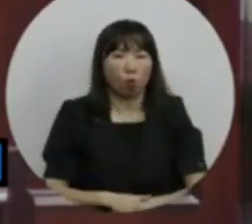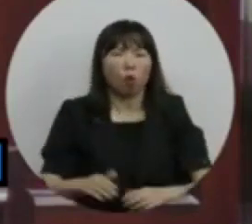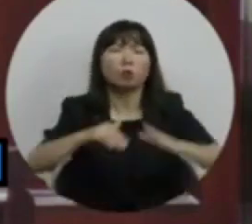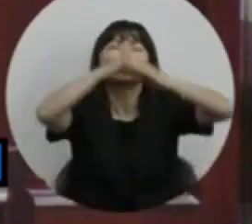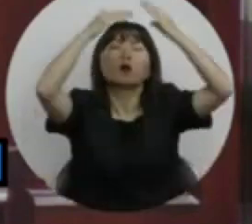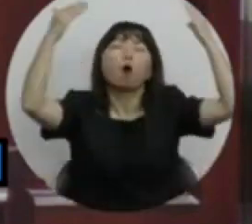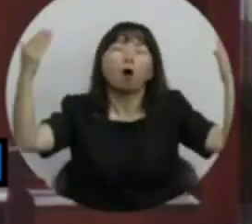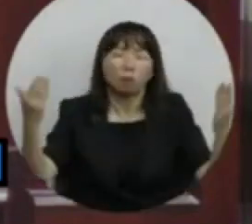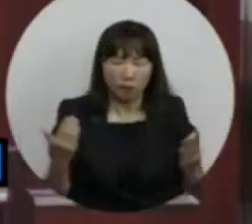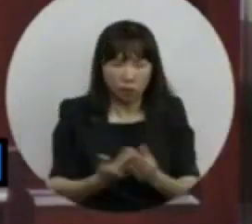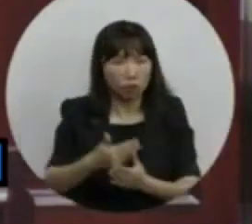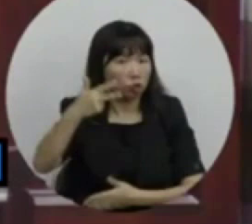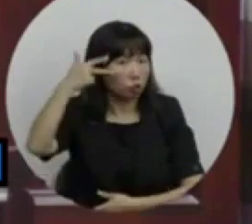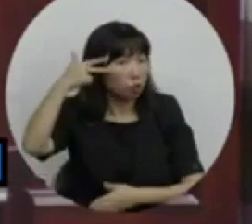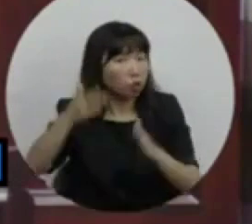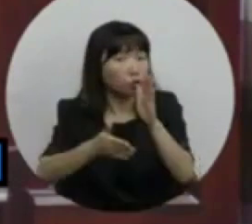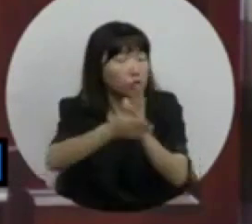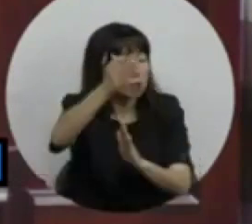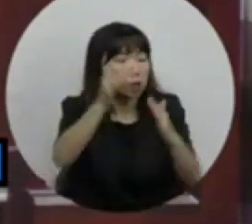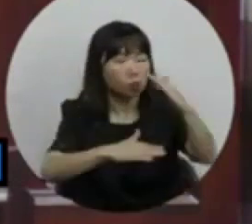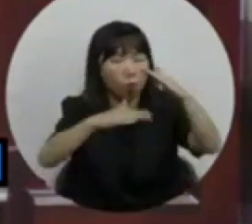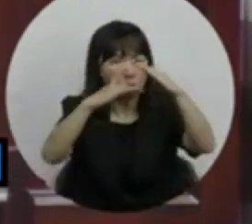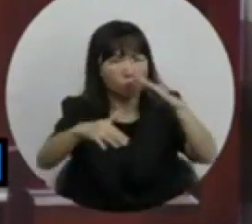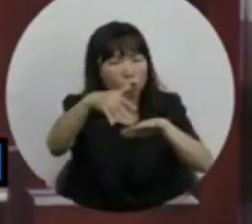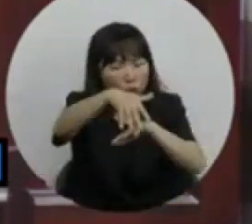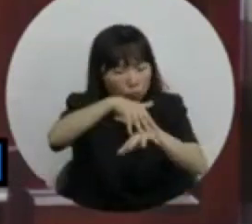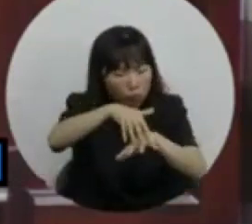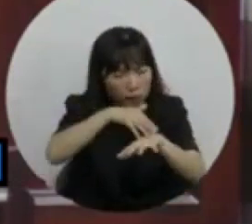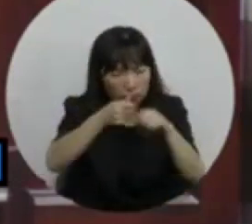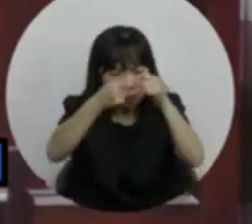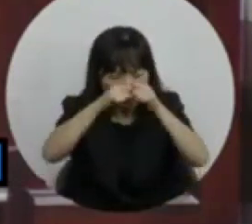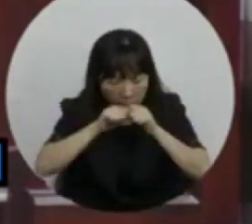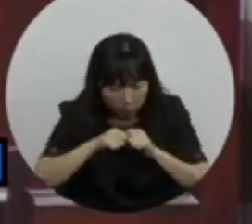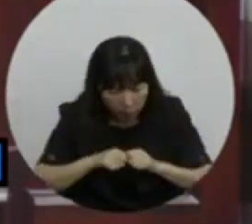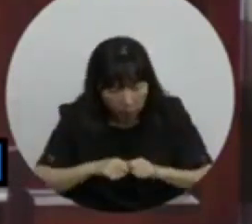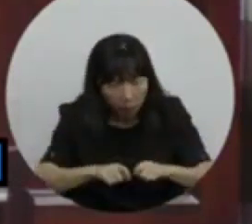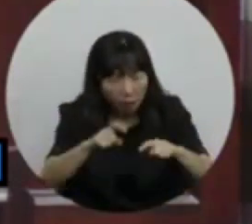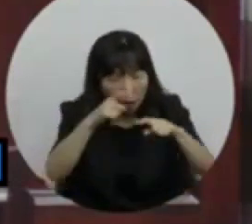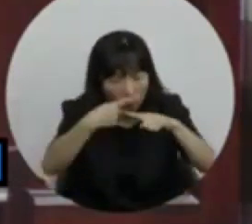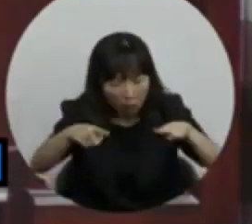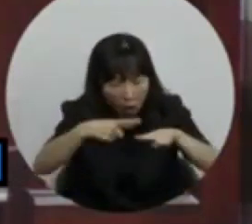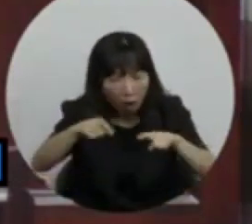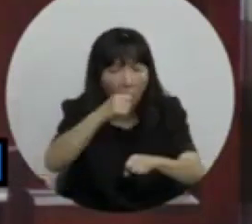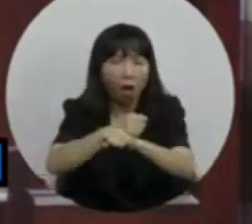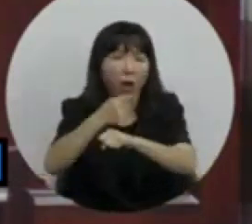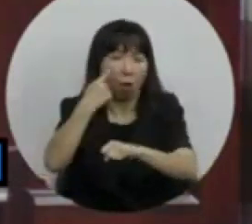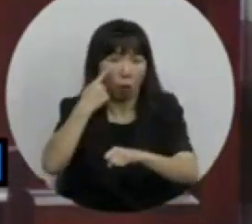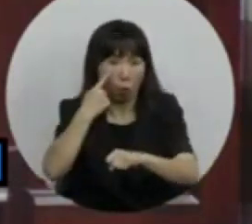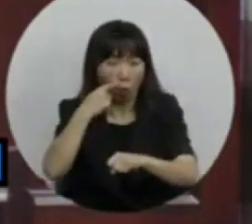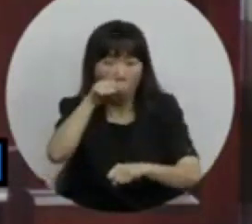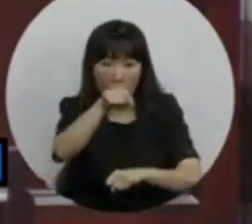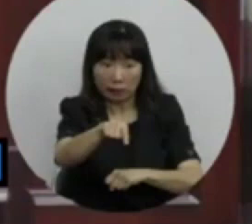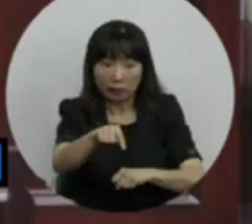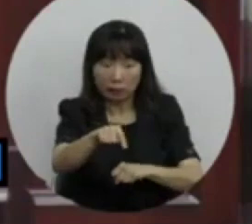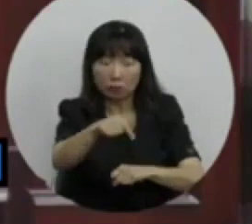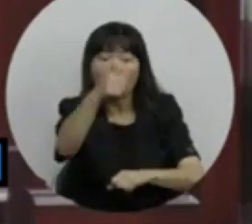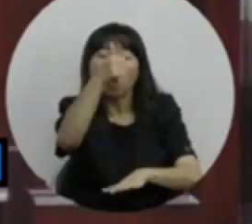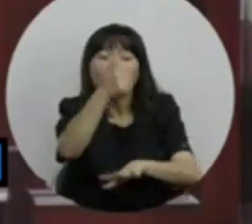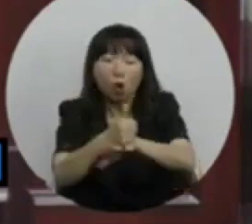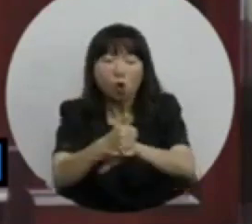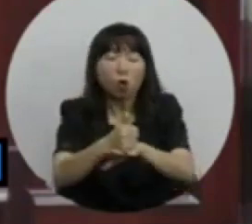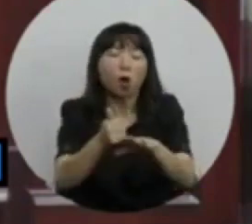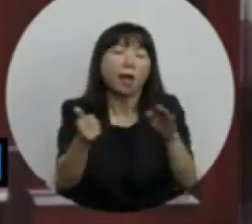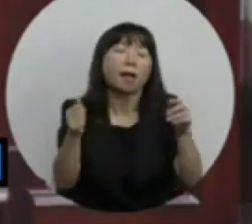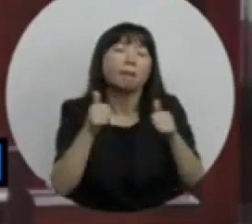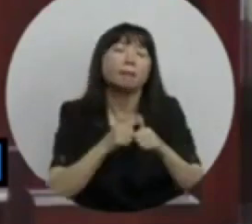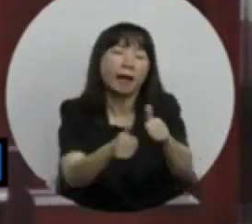전반적인 여주의 공무원 조직을 세밀하게 진단을 해서 거기에 따라 개선할 수 있는 게